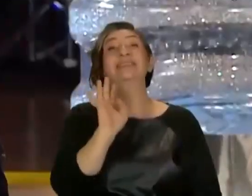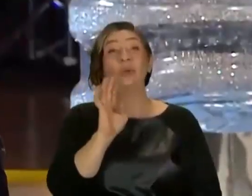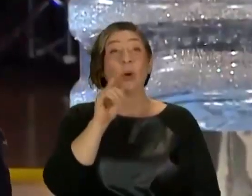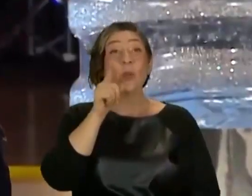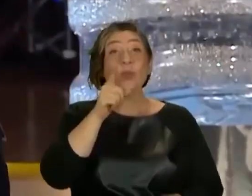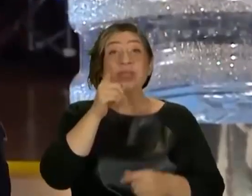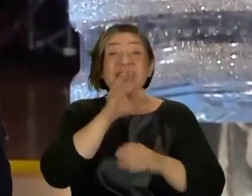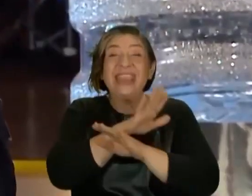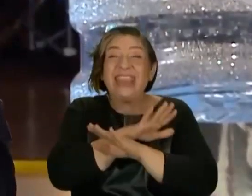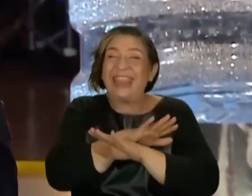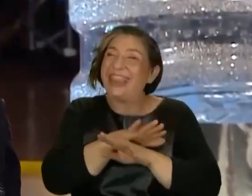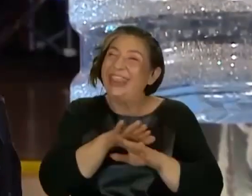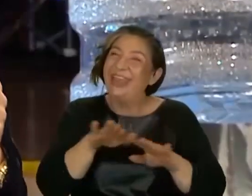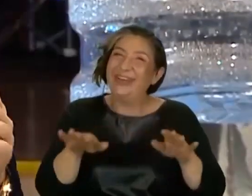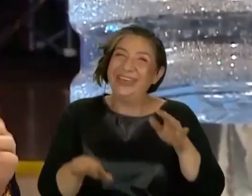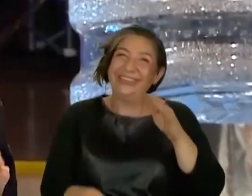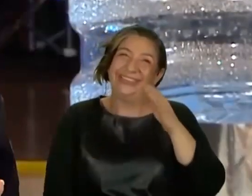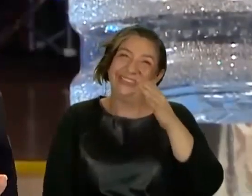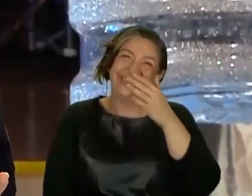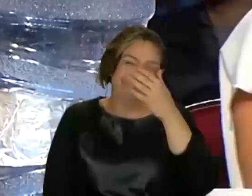bu tamamen